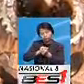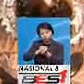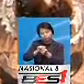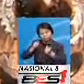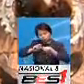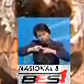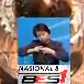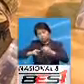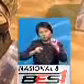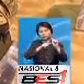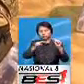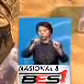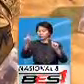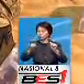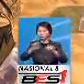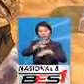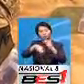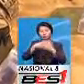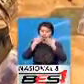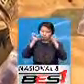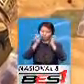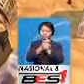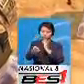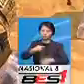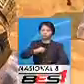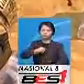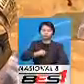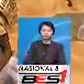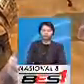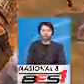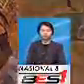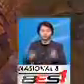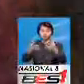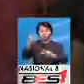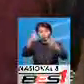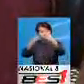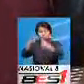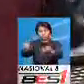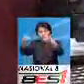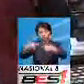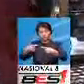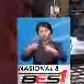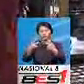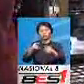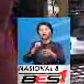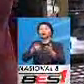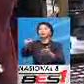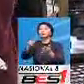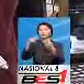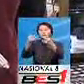servis daripada A sampai Z, memang itu kemahiran saya. Dan kebanyakan pengunjung-pengunjung yang datang ke kedai, apa permintaan